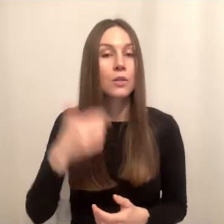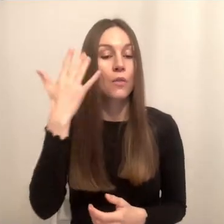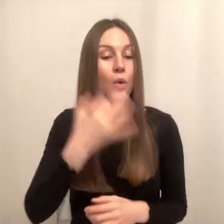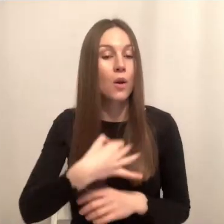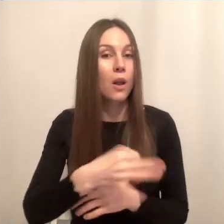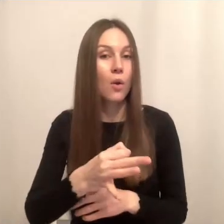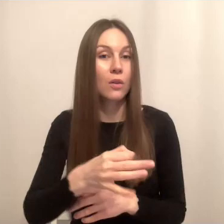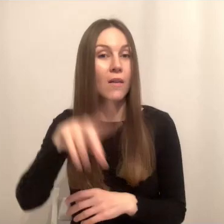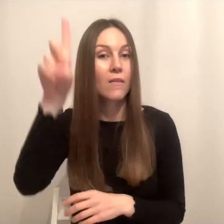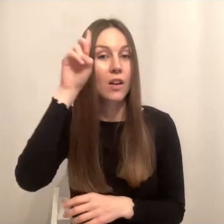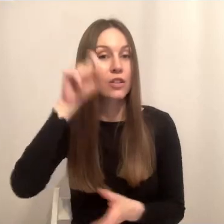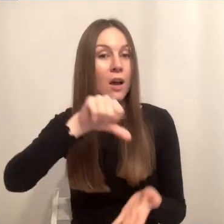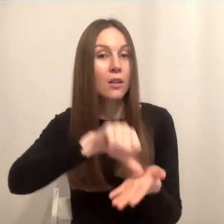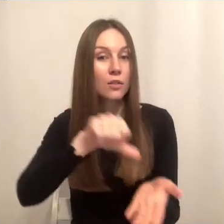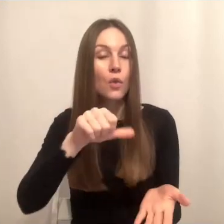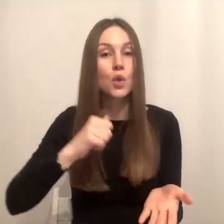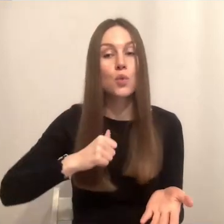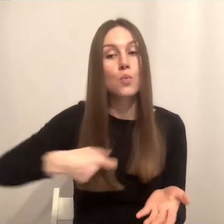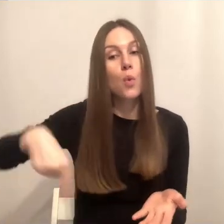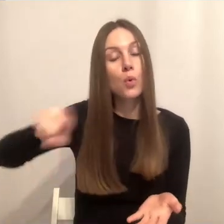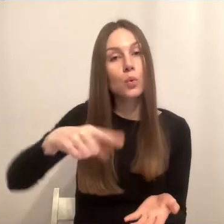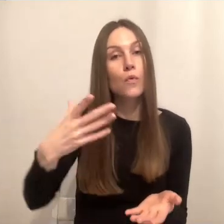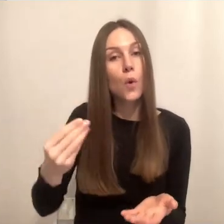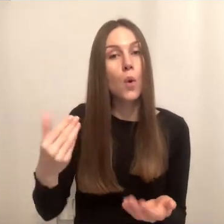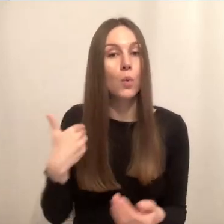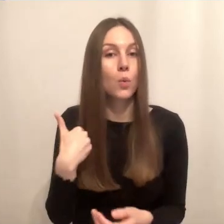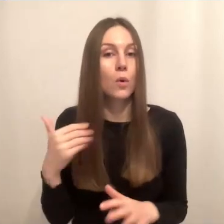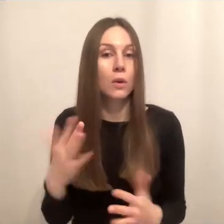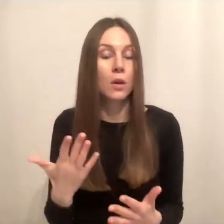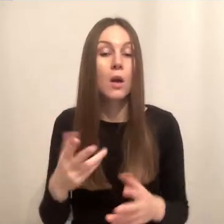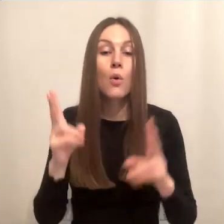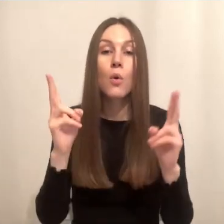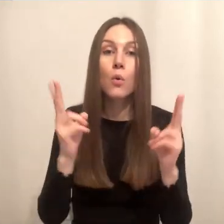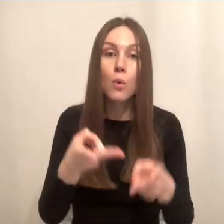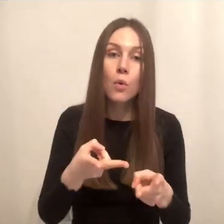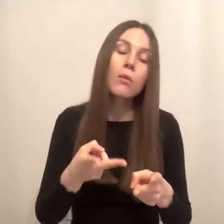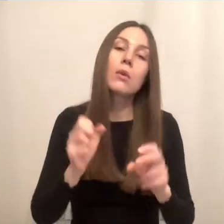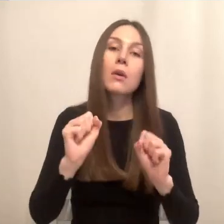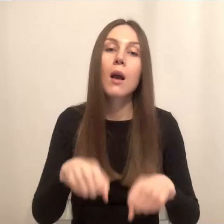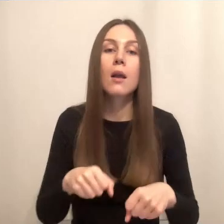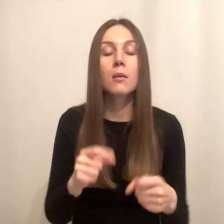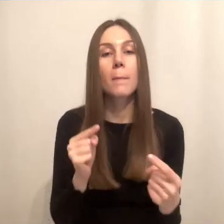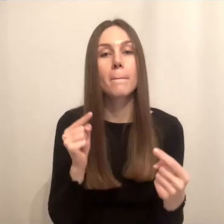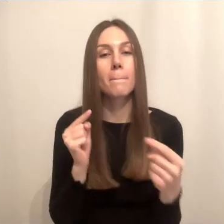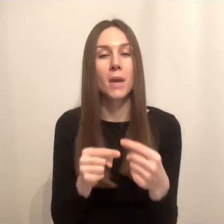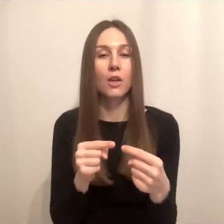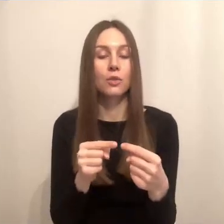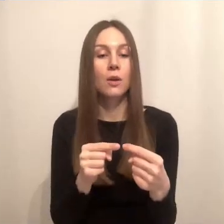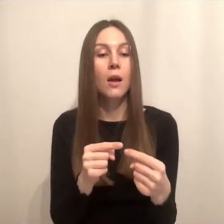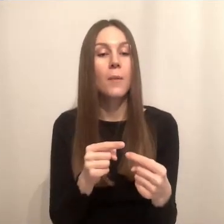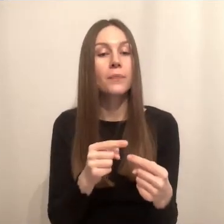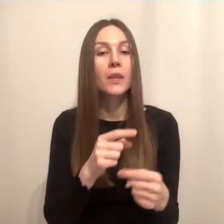atstovauti gyventojų interesams ir gebėti reikalų esant pasipriešinti nenaudingiems rajonų